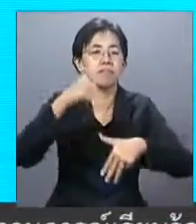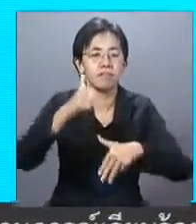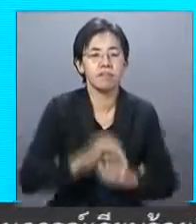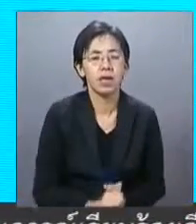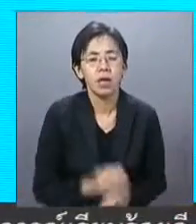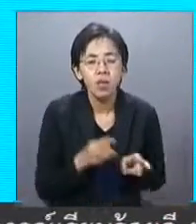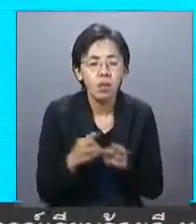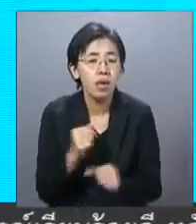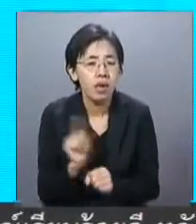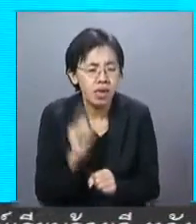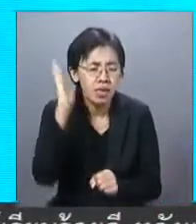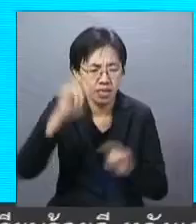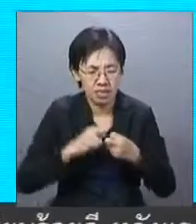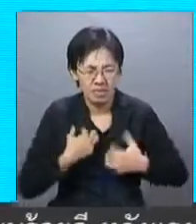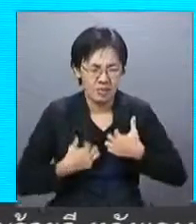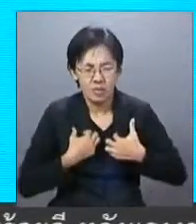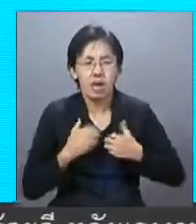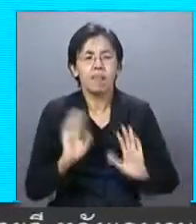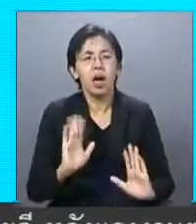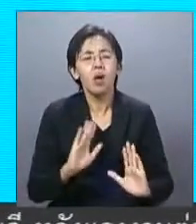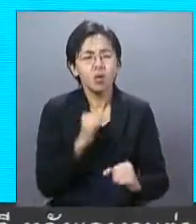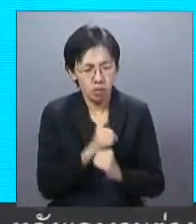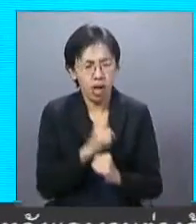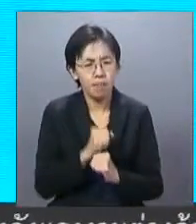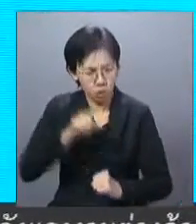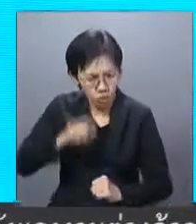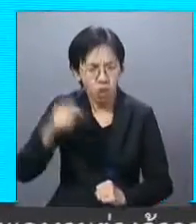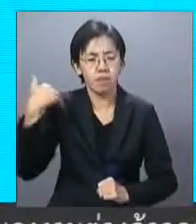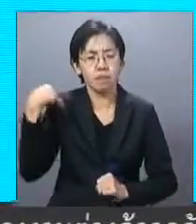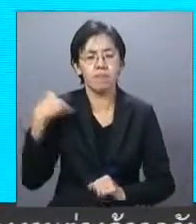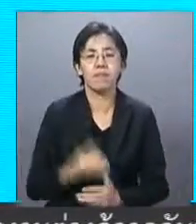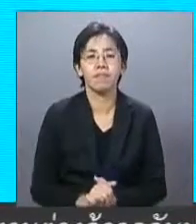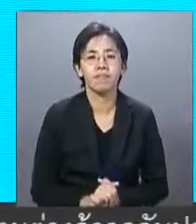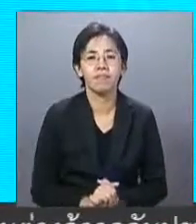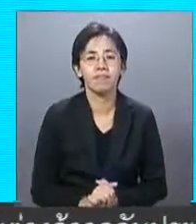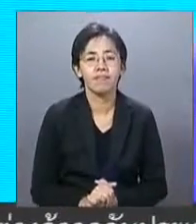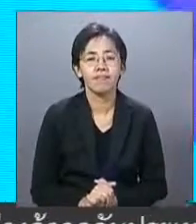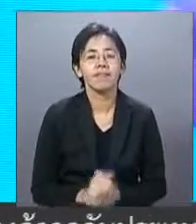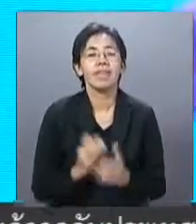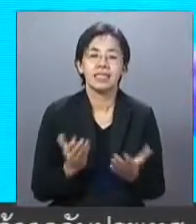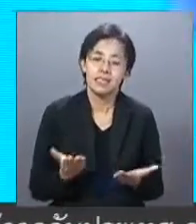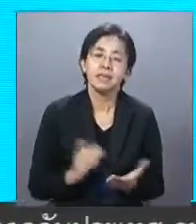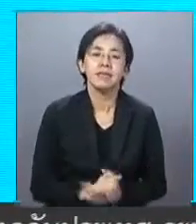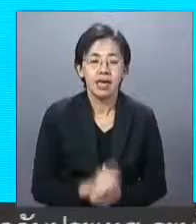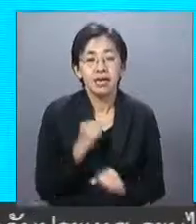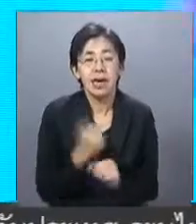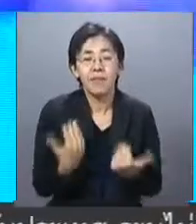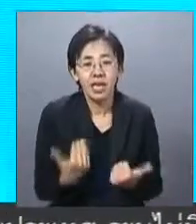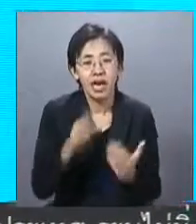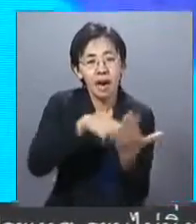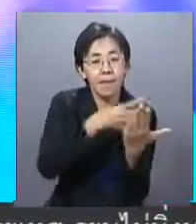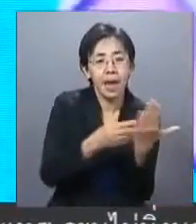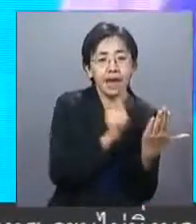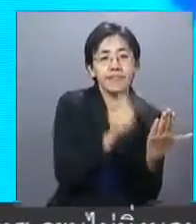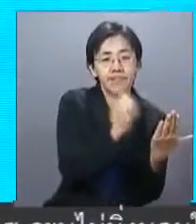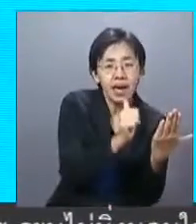าทำยังไงที่มันจะไม่เดือดร้อนมากนักแต่มันต้องทำมันต้องมีนะแล้วเสร็จแล้วเราก็ถึงที่ทำวันนี้แผนแม่บทแต่มันก็จะส่งคณะกร